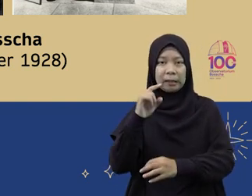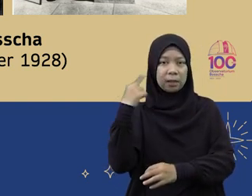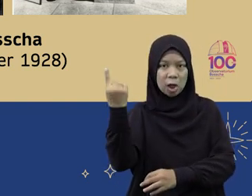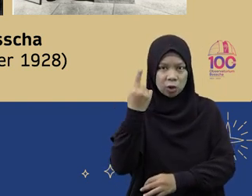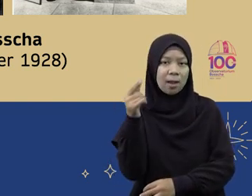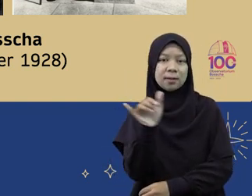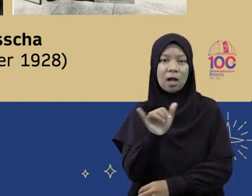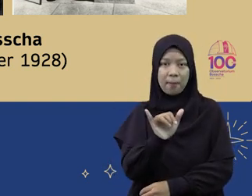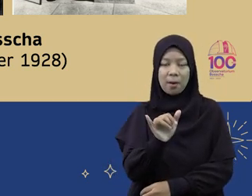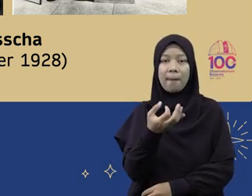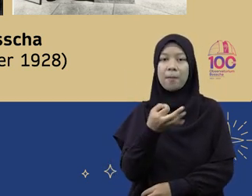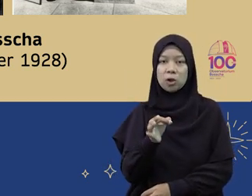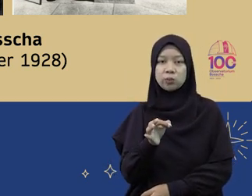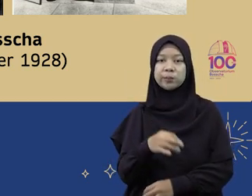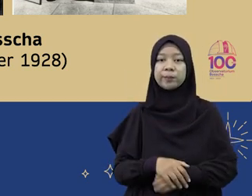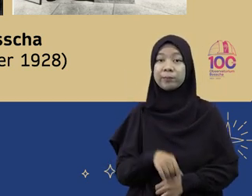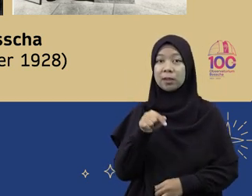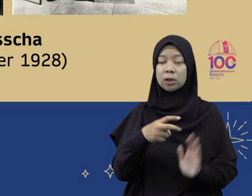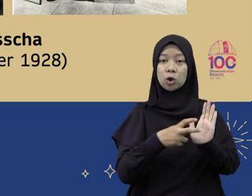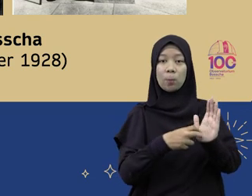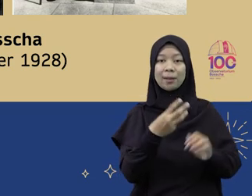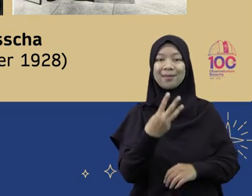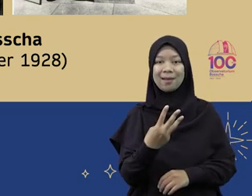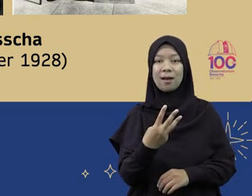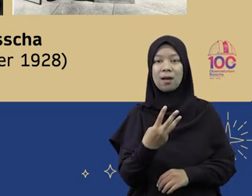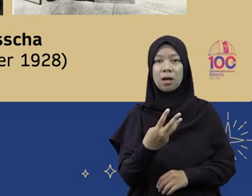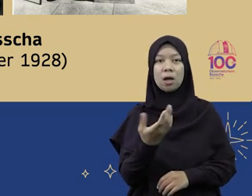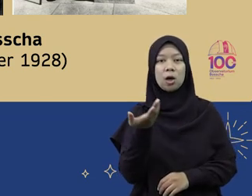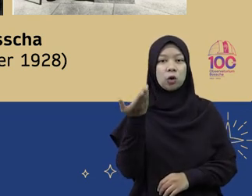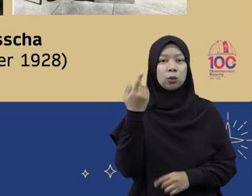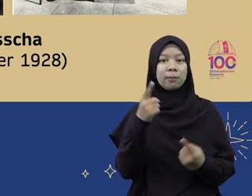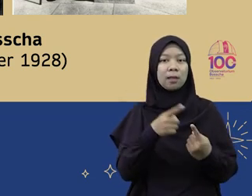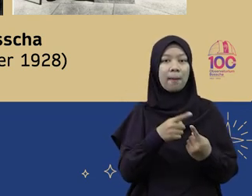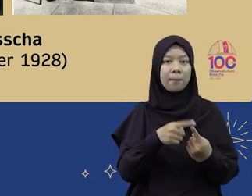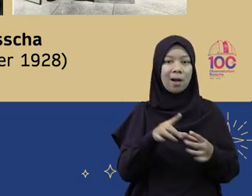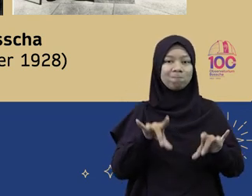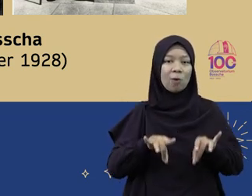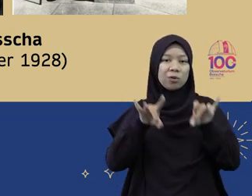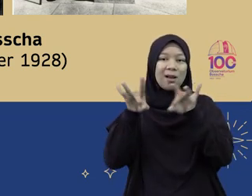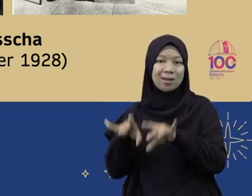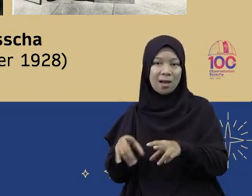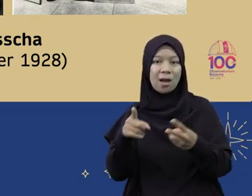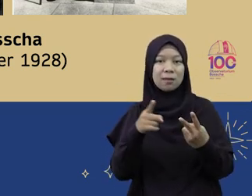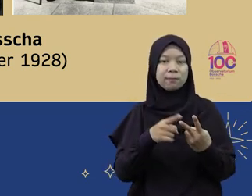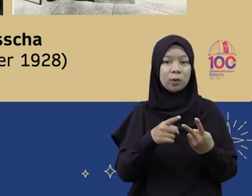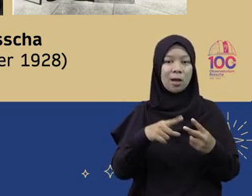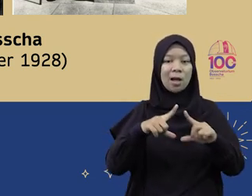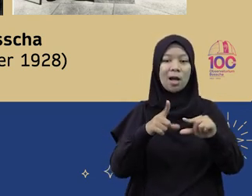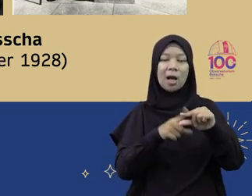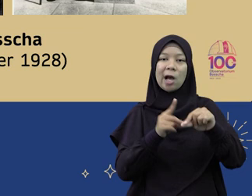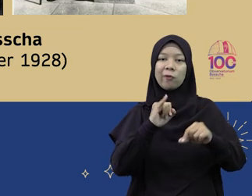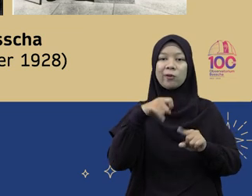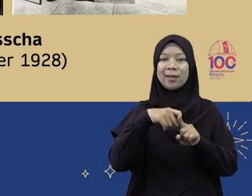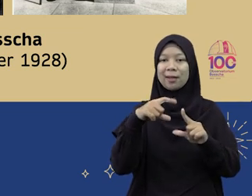Kalau tidak salah ini nomor 3 ya ada di Australia Afrika Selatan dan Bandung ini Lembang yang